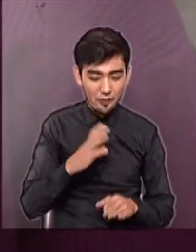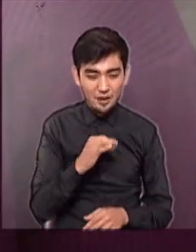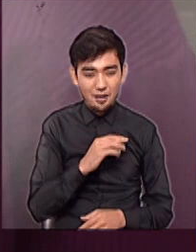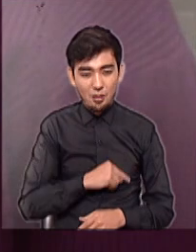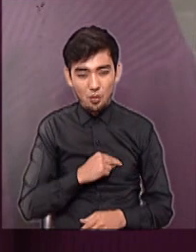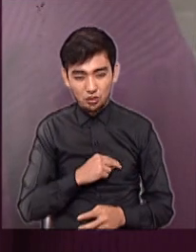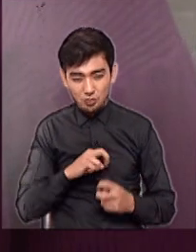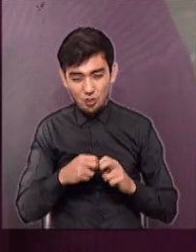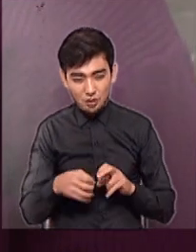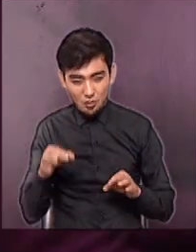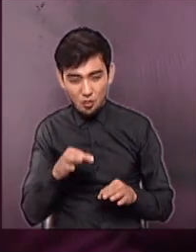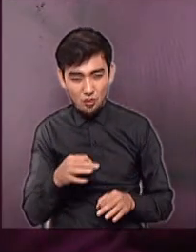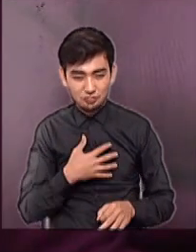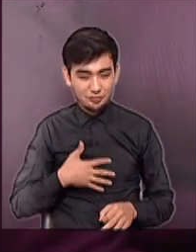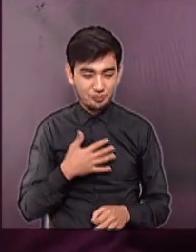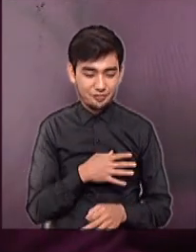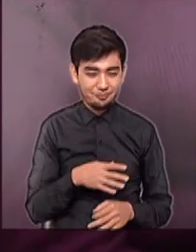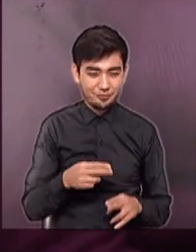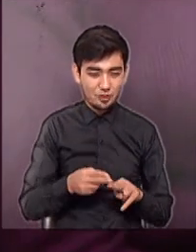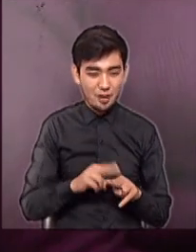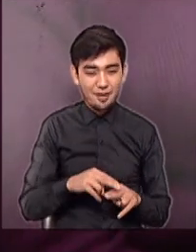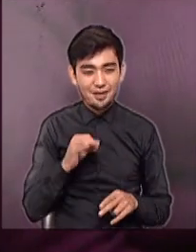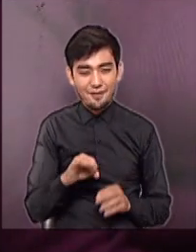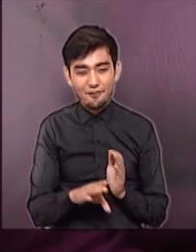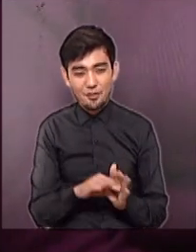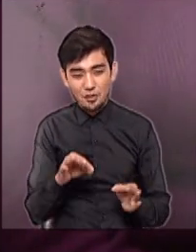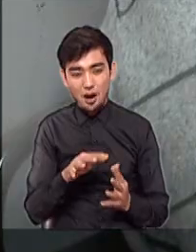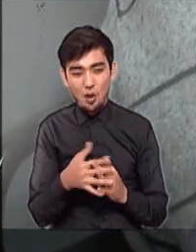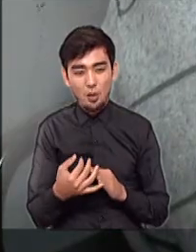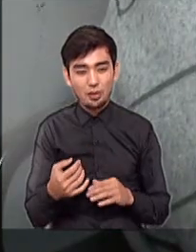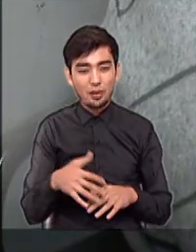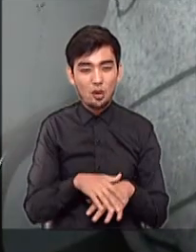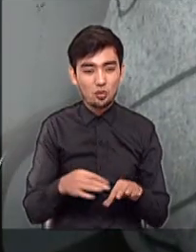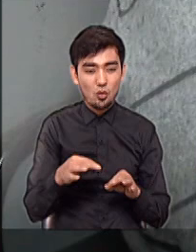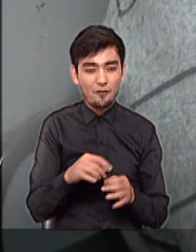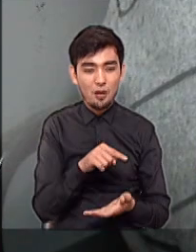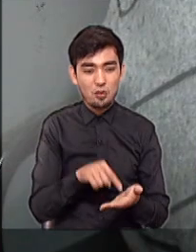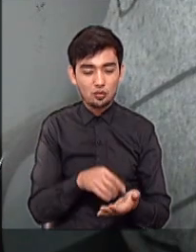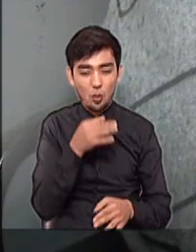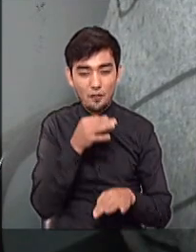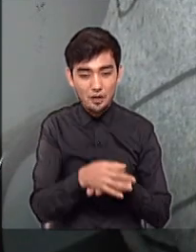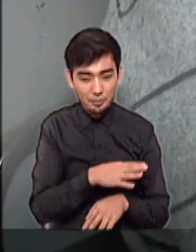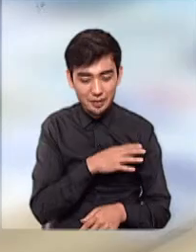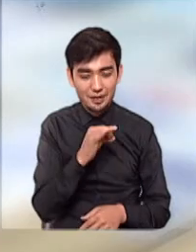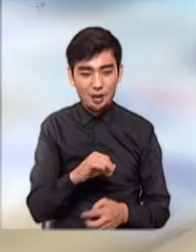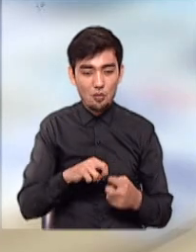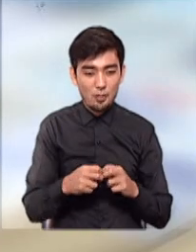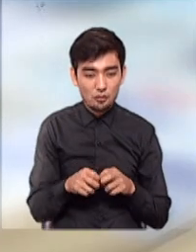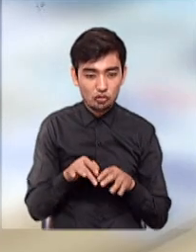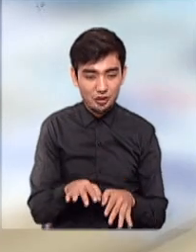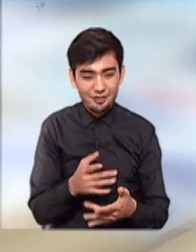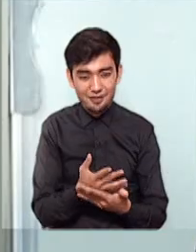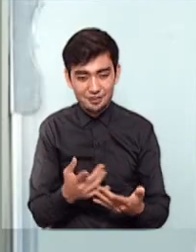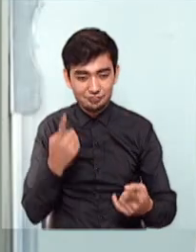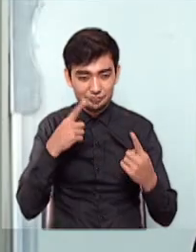қамту проблемалары алаңдатады екен. Ал саяси ұйым өкілдері ауыл халқының сұрағына жауап беріп қана қоймай, мәселені шешудің жолдарын ұсынып